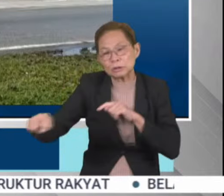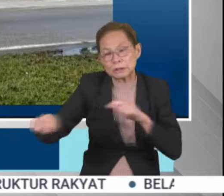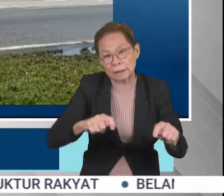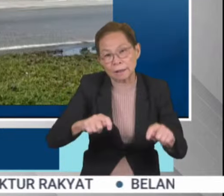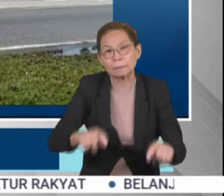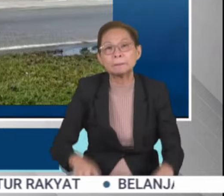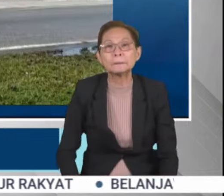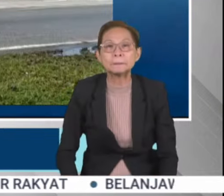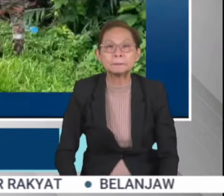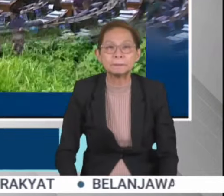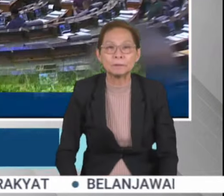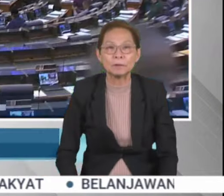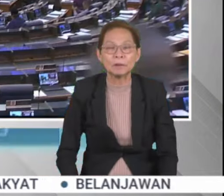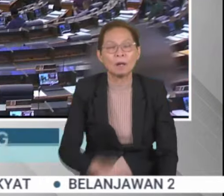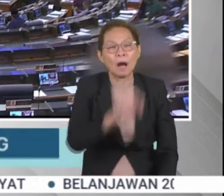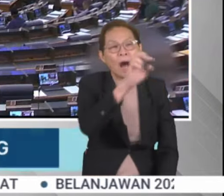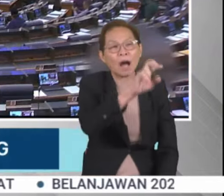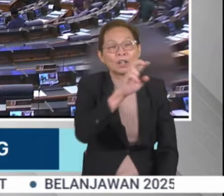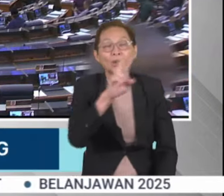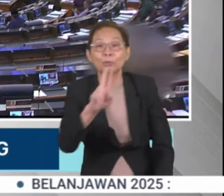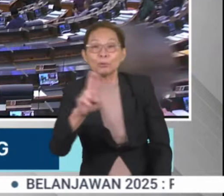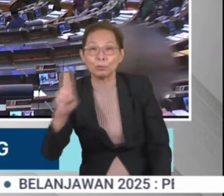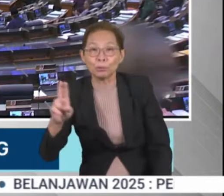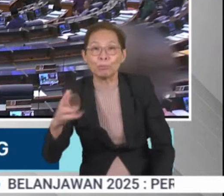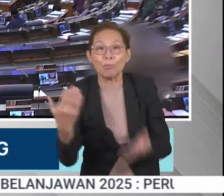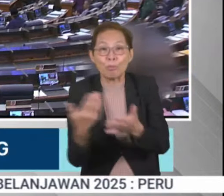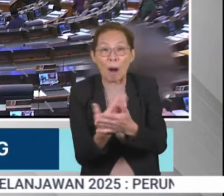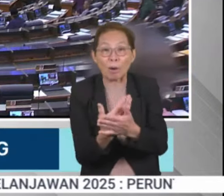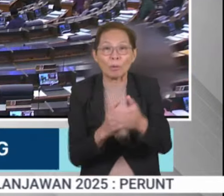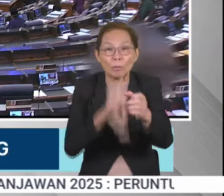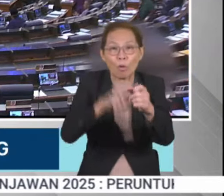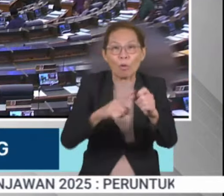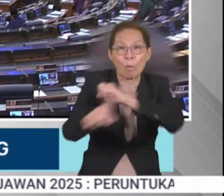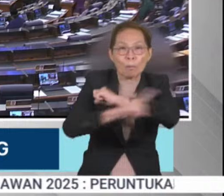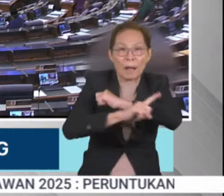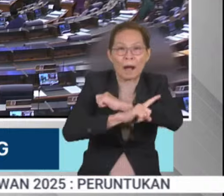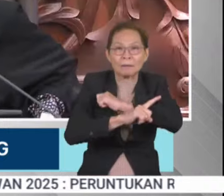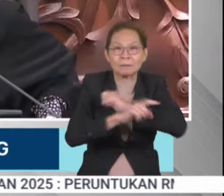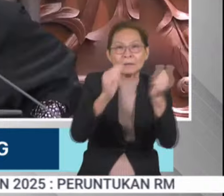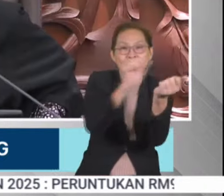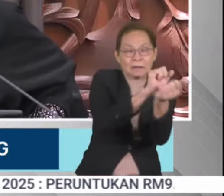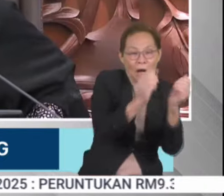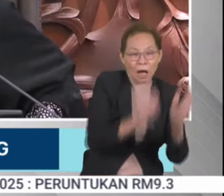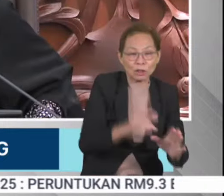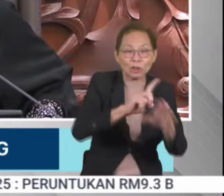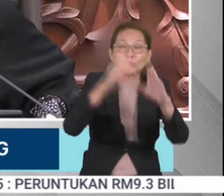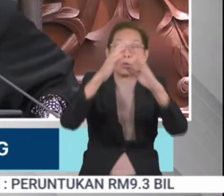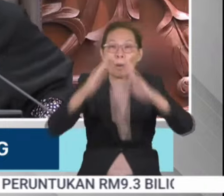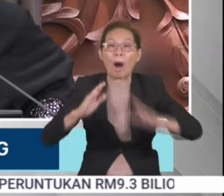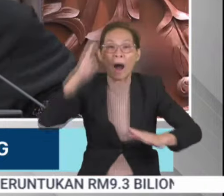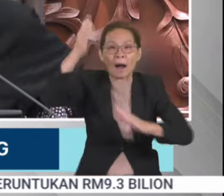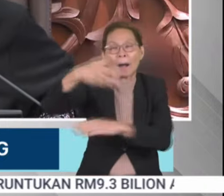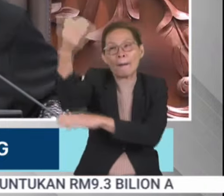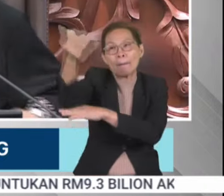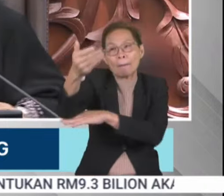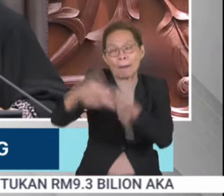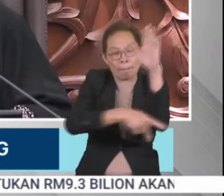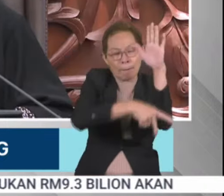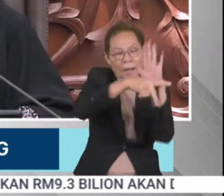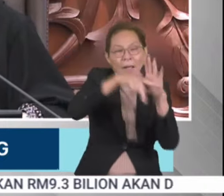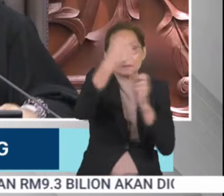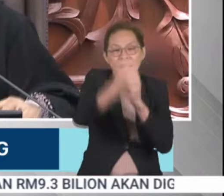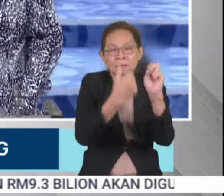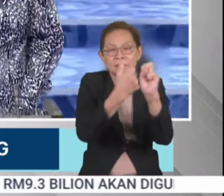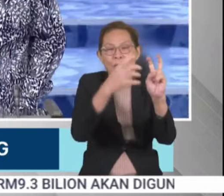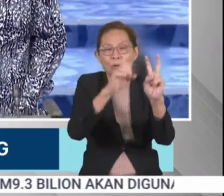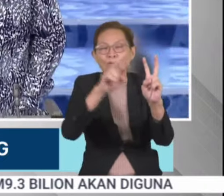lanjut. Rang undang-undang RUU baru berkaitan hukuman tahanan di rumah bakal dibentangkan di Parlimen tahun